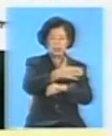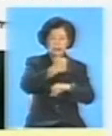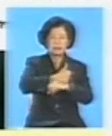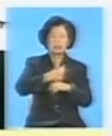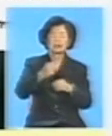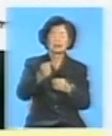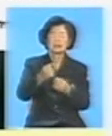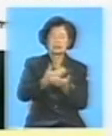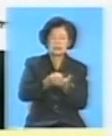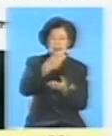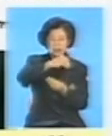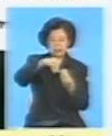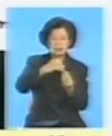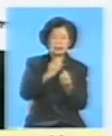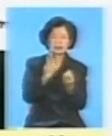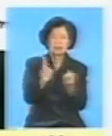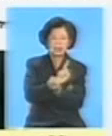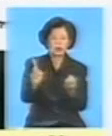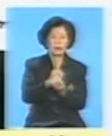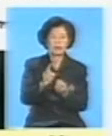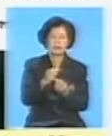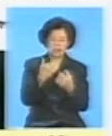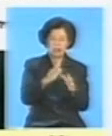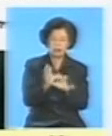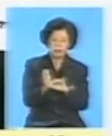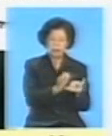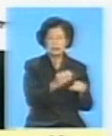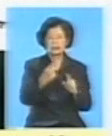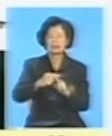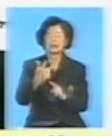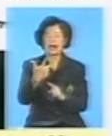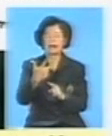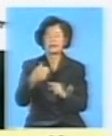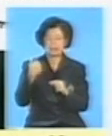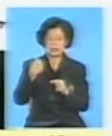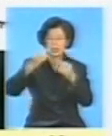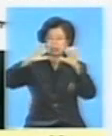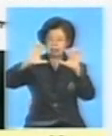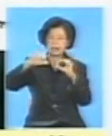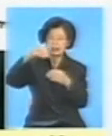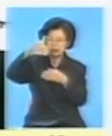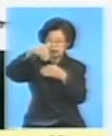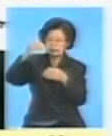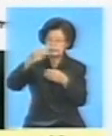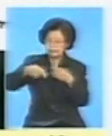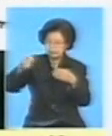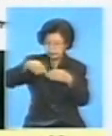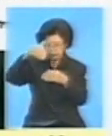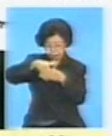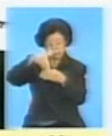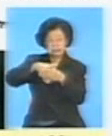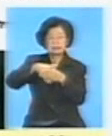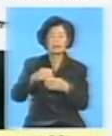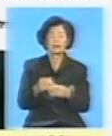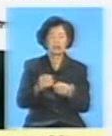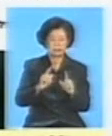ทศก่อนที่จะส่งผ่านไประยะที่3คือการที่มีรัฐบาลที่มาจากการเลือกตั้งนะครับจากการจัดการเลือกตั้งโดยทั่วไปเงื่อนไข